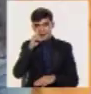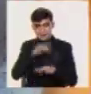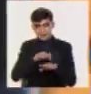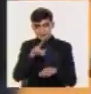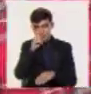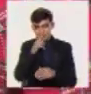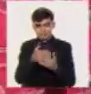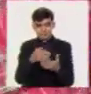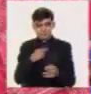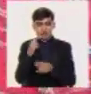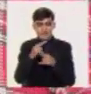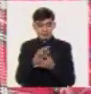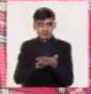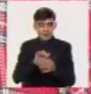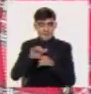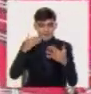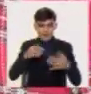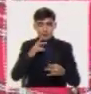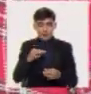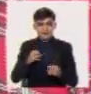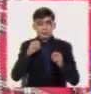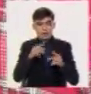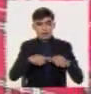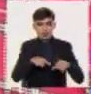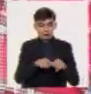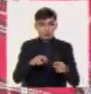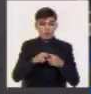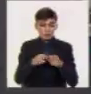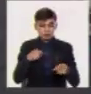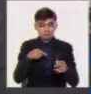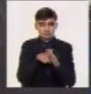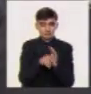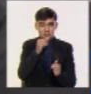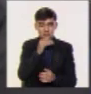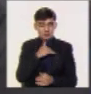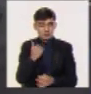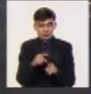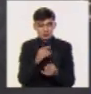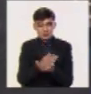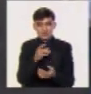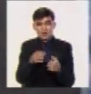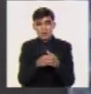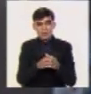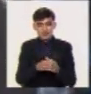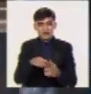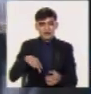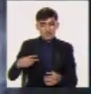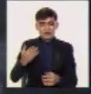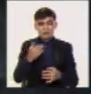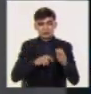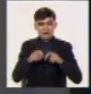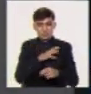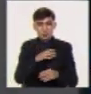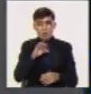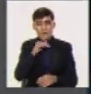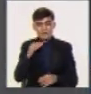бір ай бұрын арыз жазып қойған. Алайда құзырлы орган мәселеге араласқысы келмейді дейді олар. Жиналған топ құрылыс компаниясының директорын іздеп